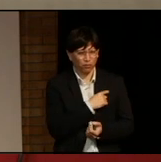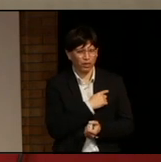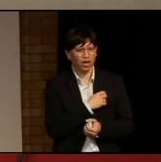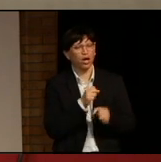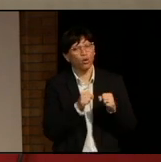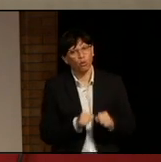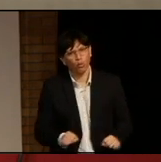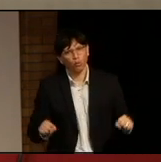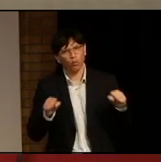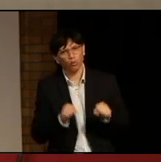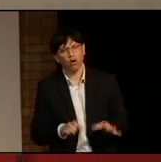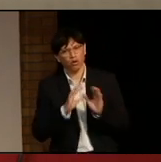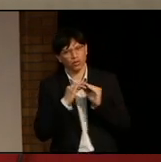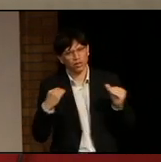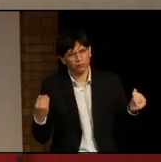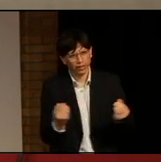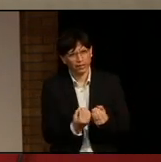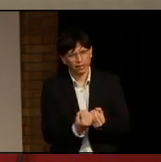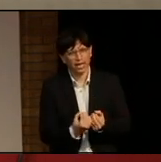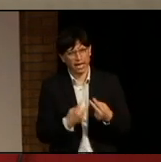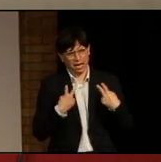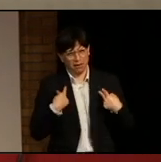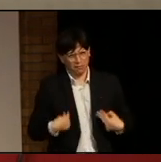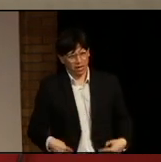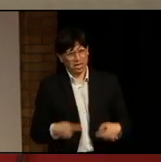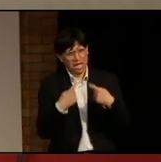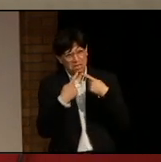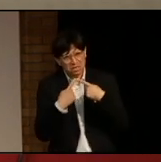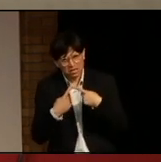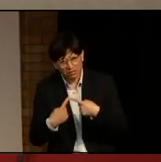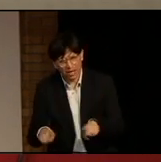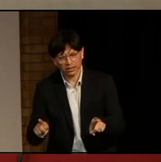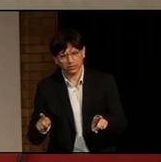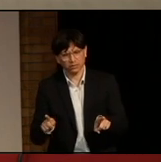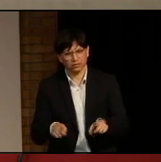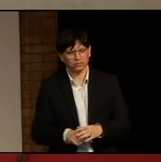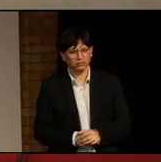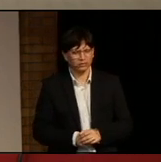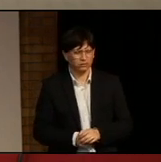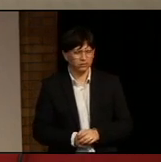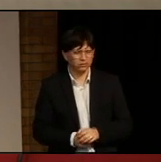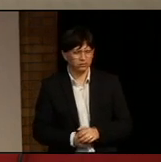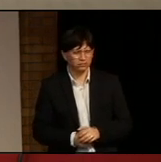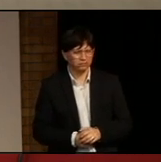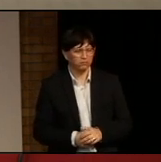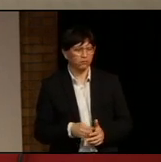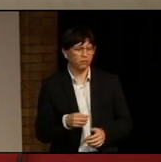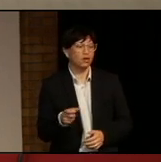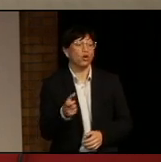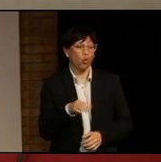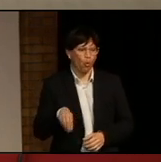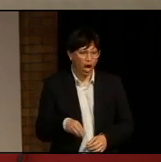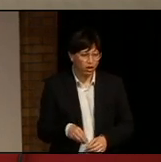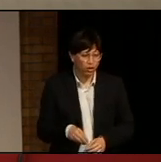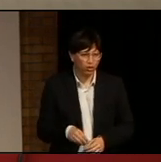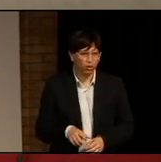cascata diventare stile di vita diverso stile catechetico diverso quando